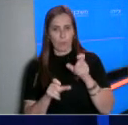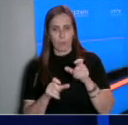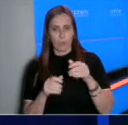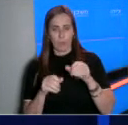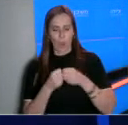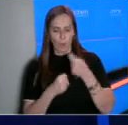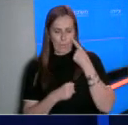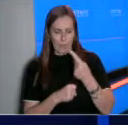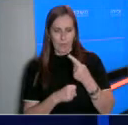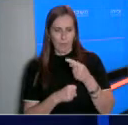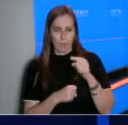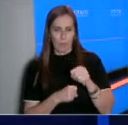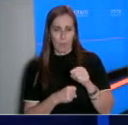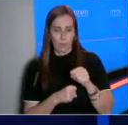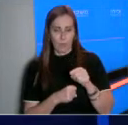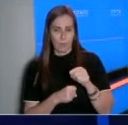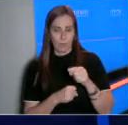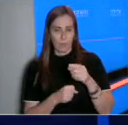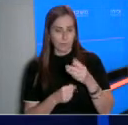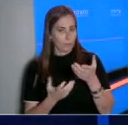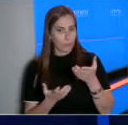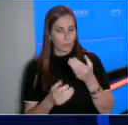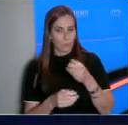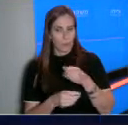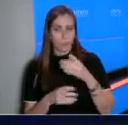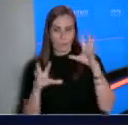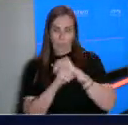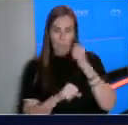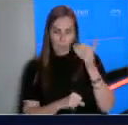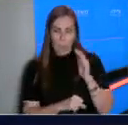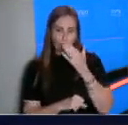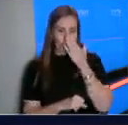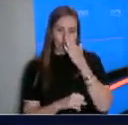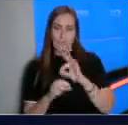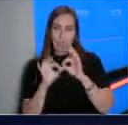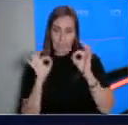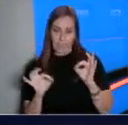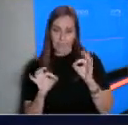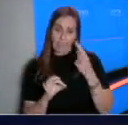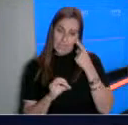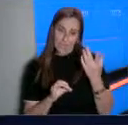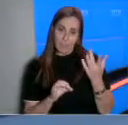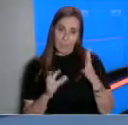עם לקויות ראייה, הוא סטנדרטי קבוע, כאילו עושים אותו? זה הערב הראשון. נתחיל, okay.